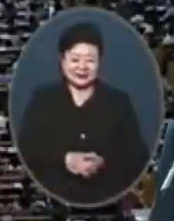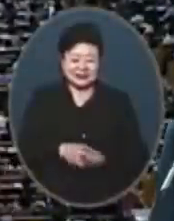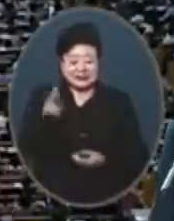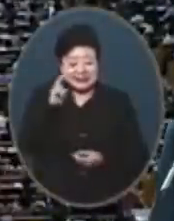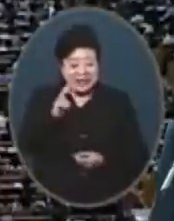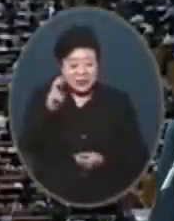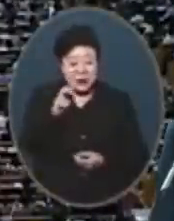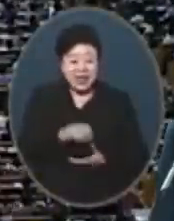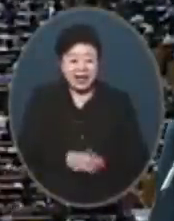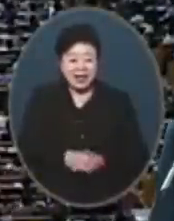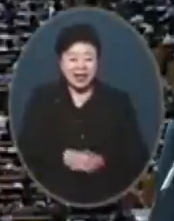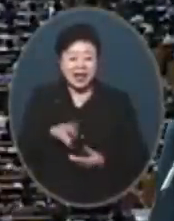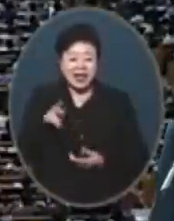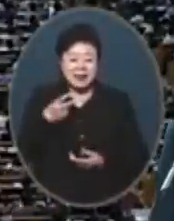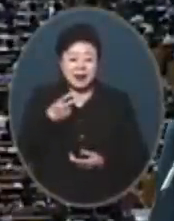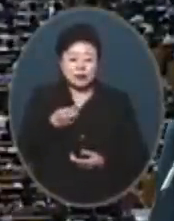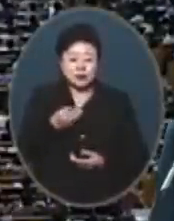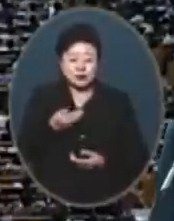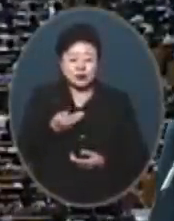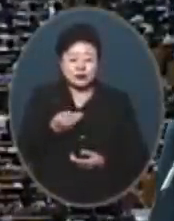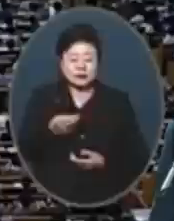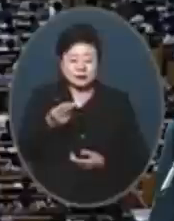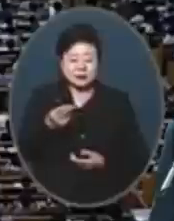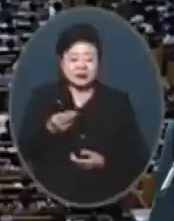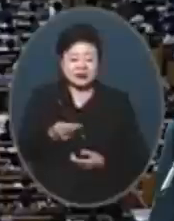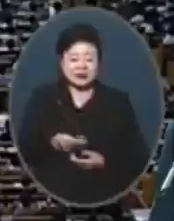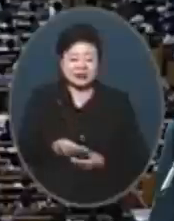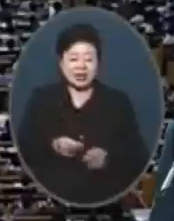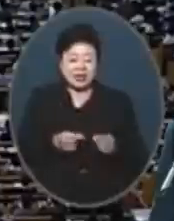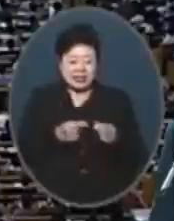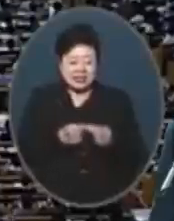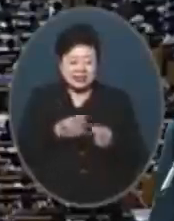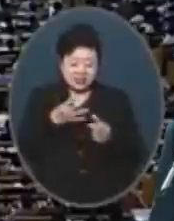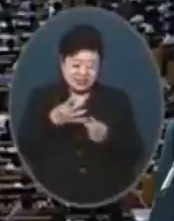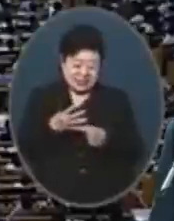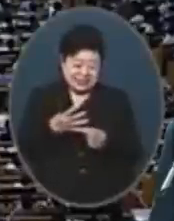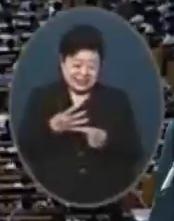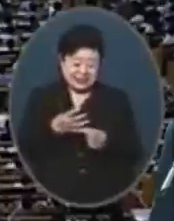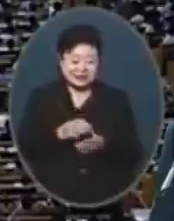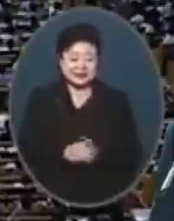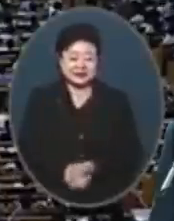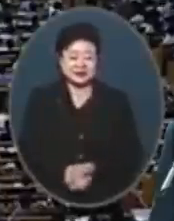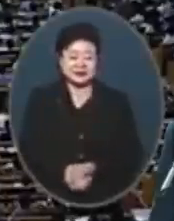찬송가 292장 1절 4절만 부르겠습니다.